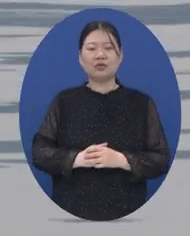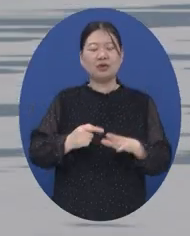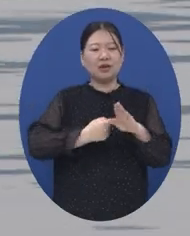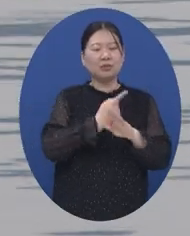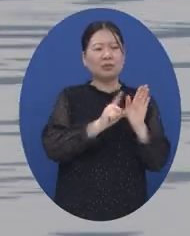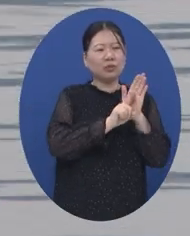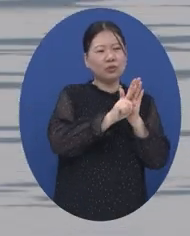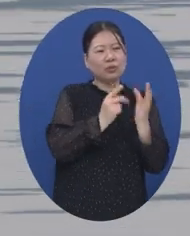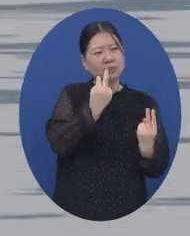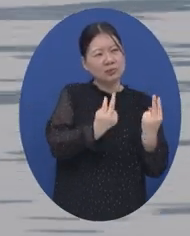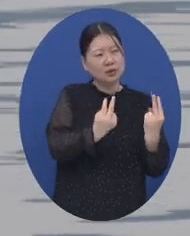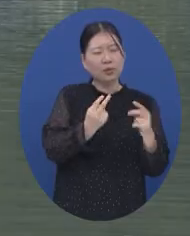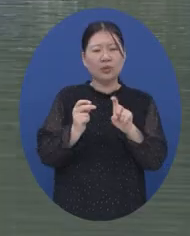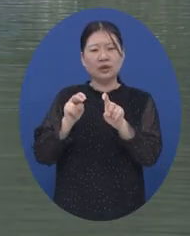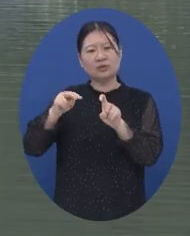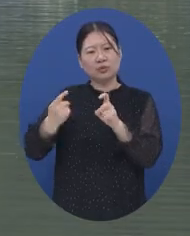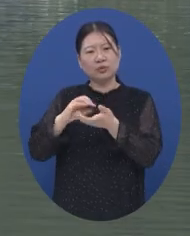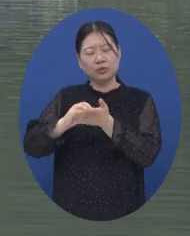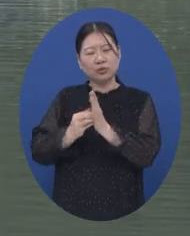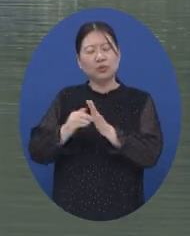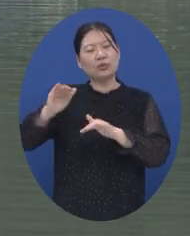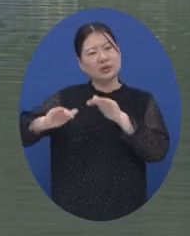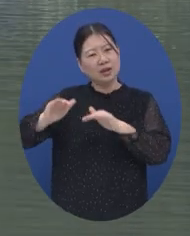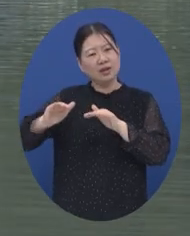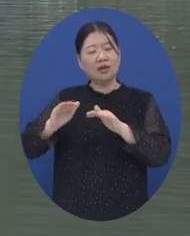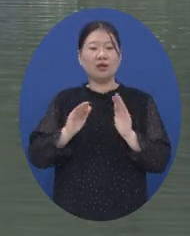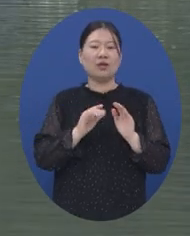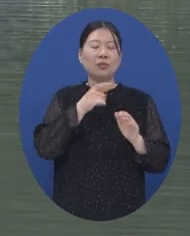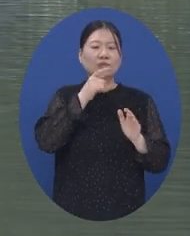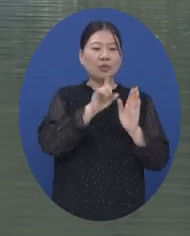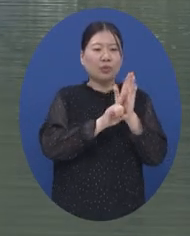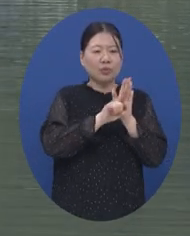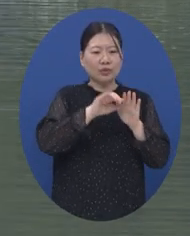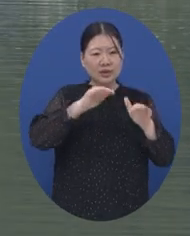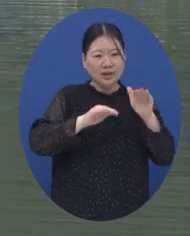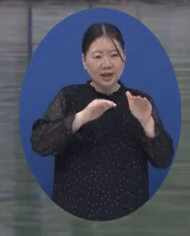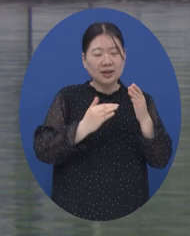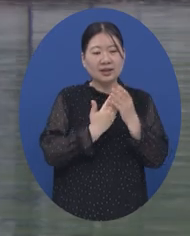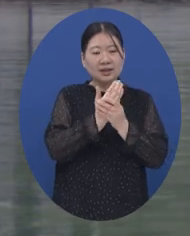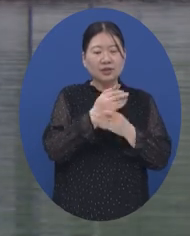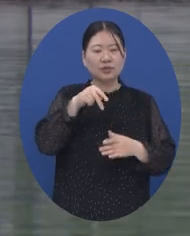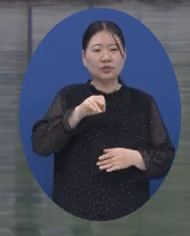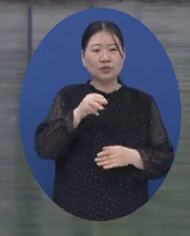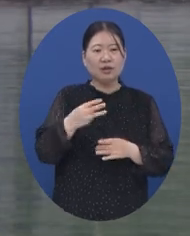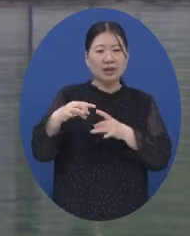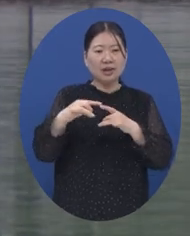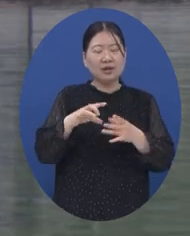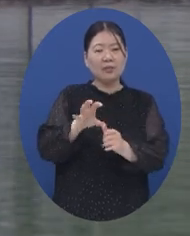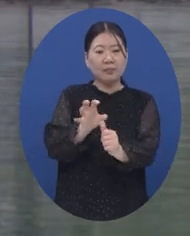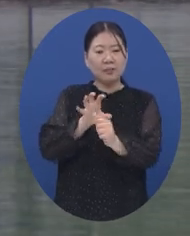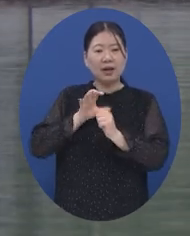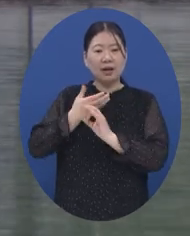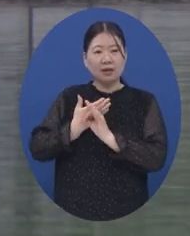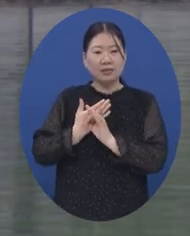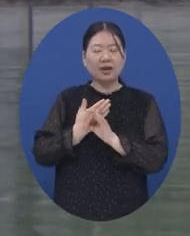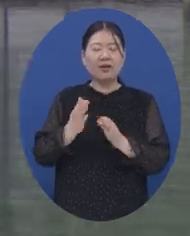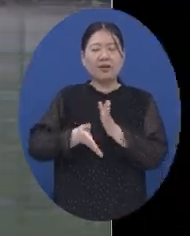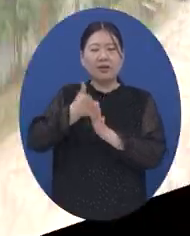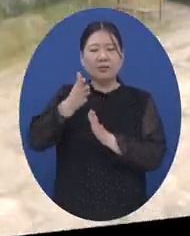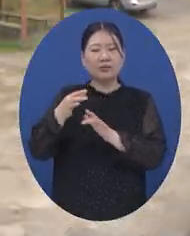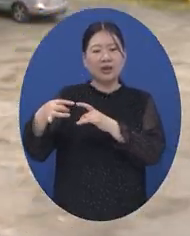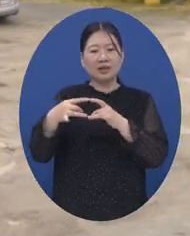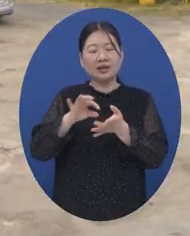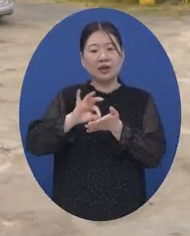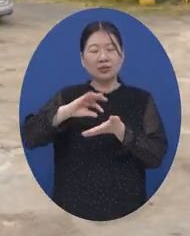온도와 비교하면 10도가량 차이를 보이는데, 물의 온도 차에서 발생하는 수열 에너지를 이용하면 건물의 에너지 사용량을 줄일 수